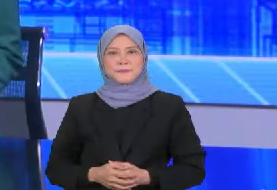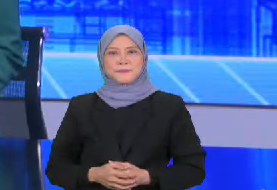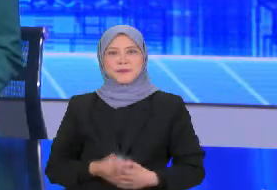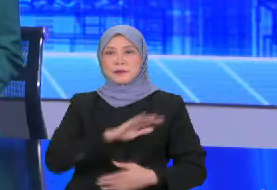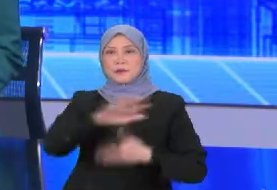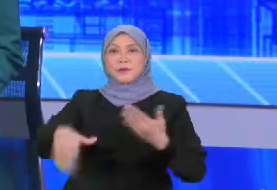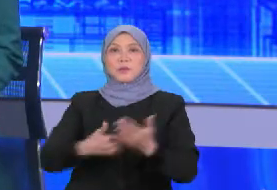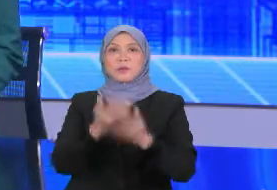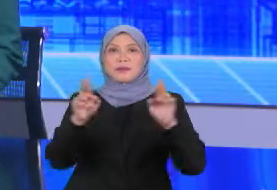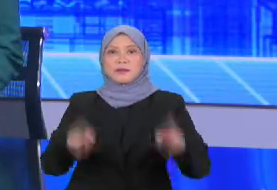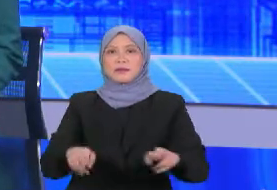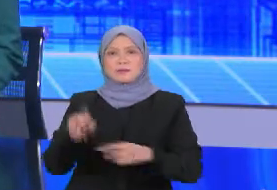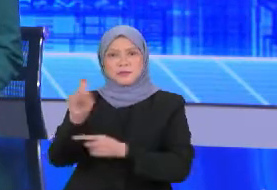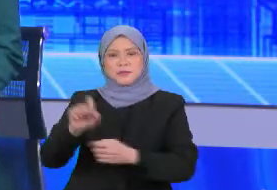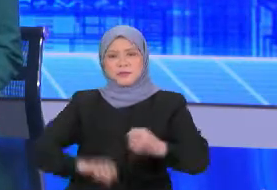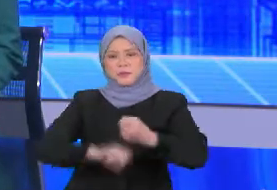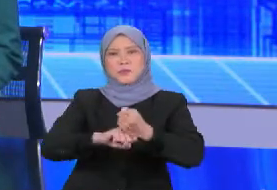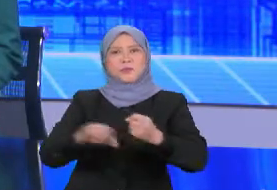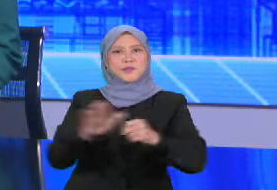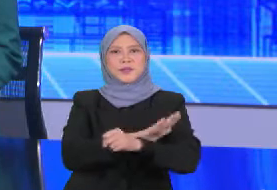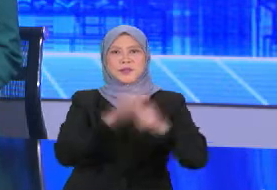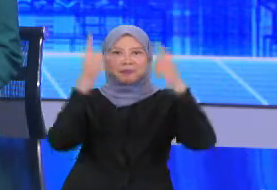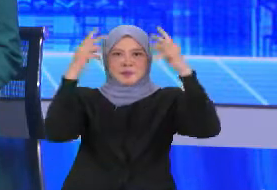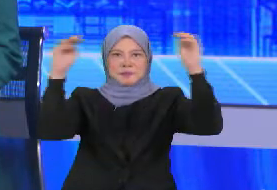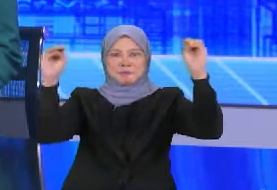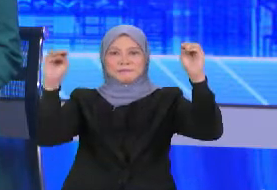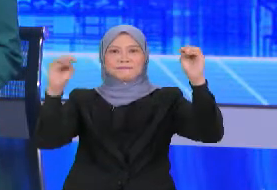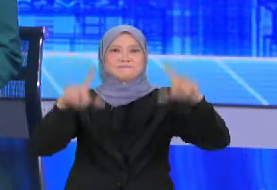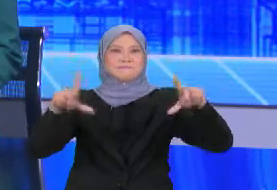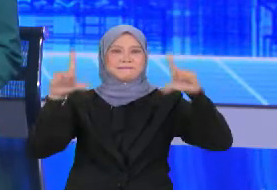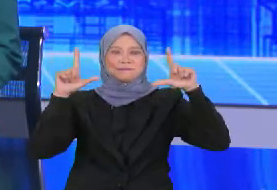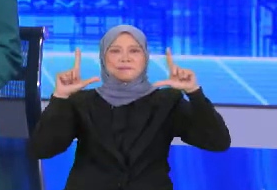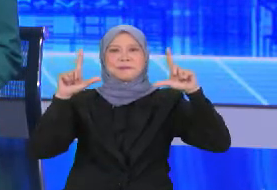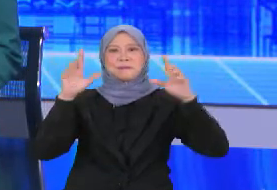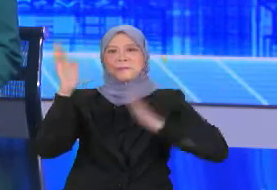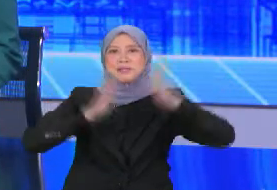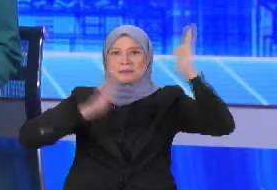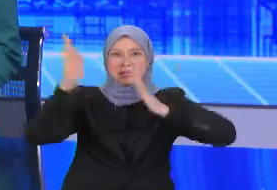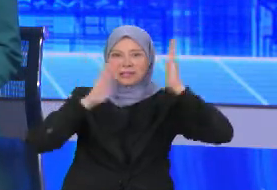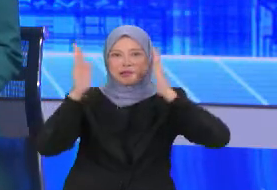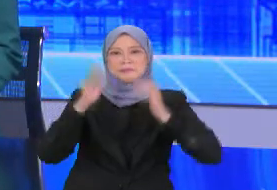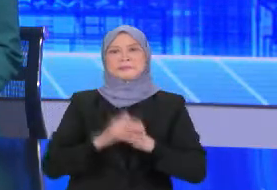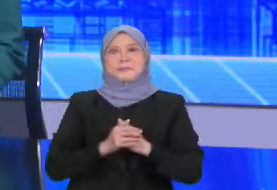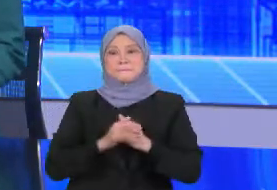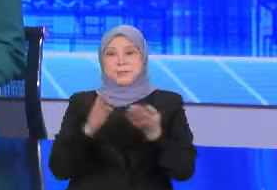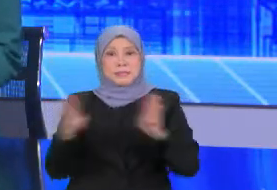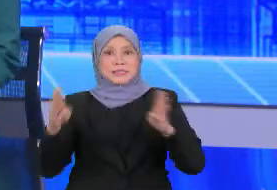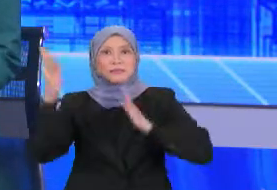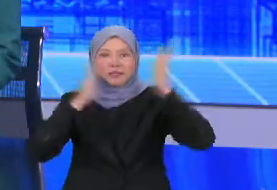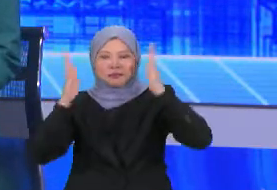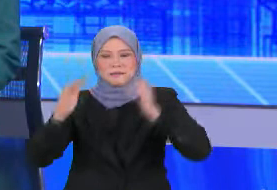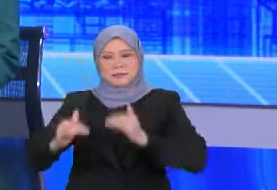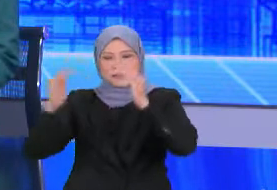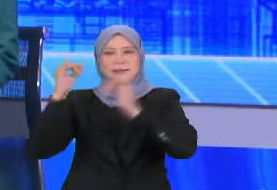Seluruh rakyat perlu menyokong penuh usaha Perdana Menteri memartabatkan bahasa kebangsaan di peringkat antarabangsa. Sekaligus menonjolkan